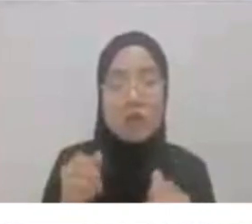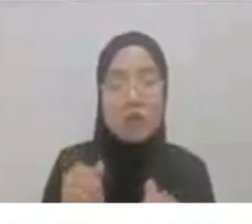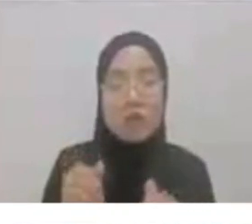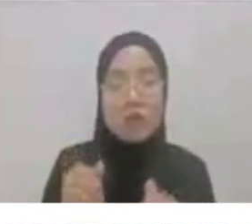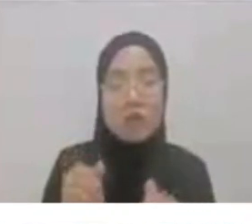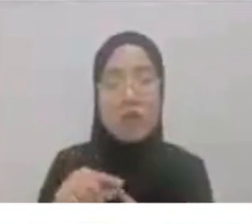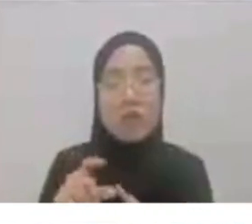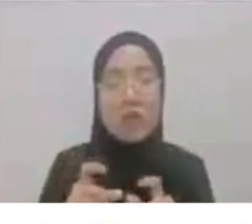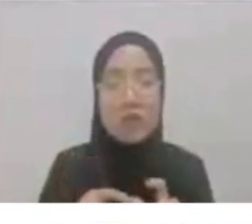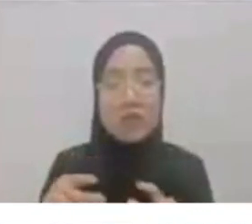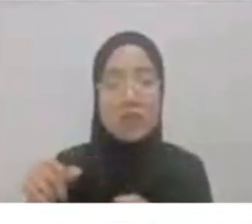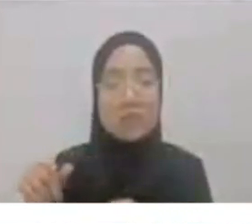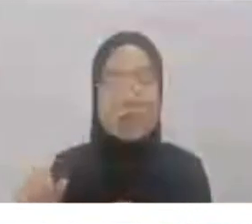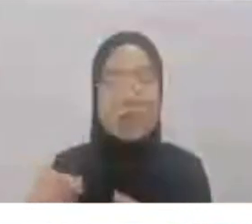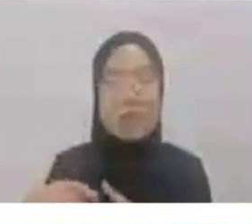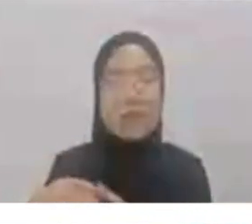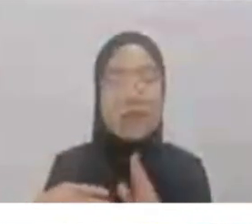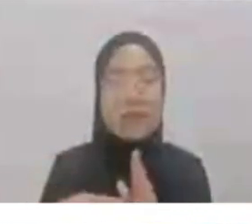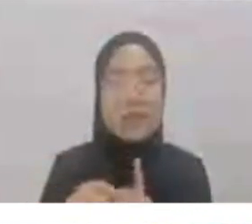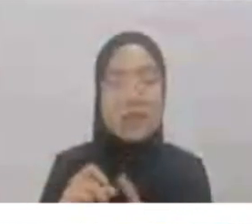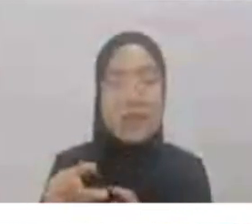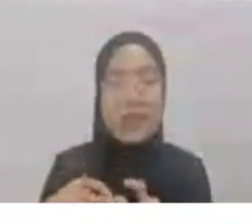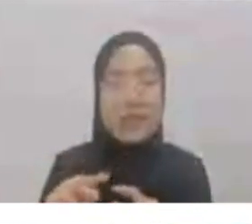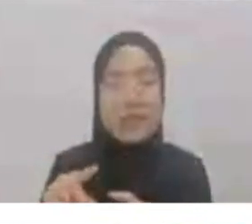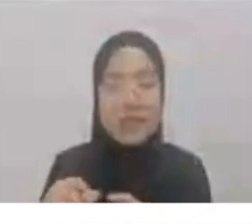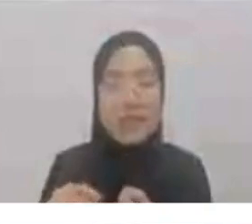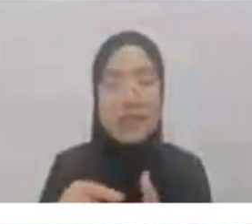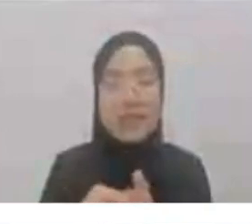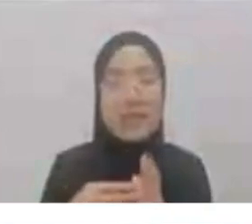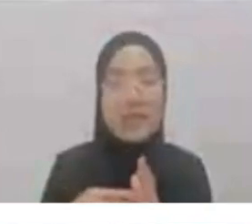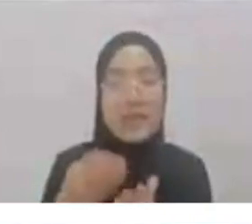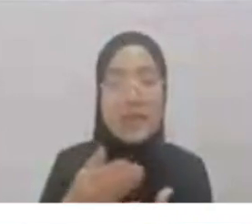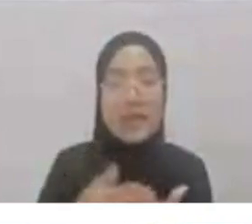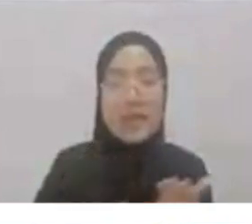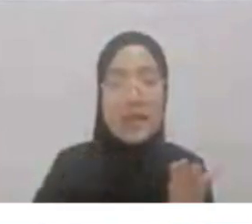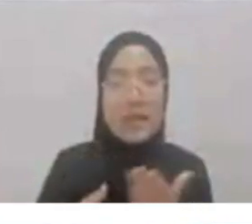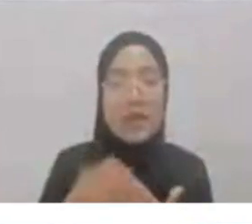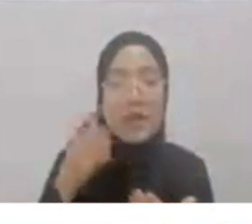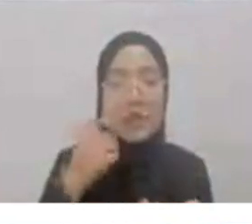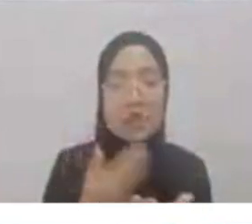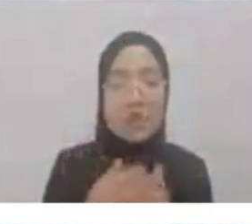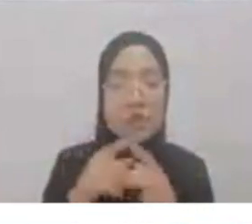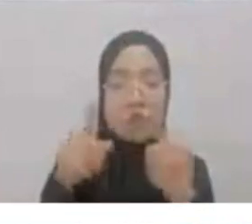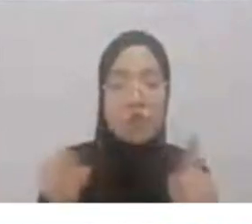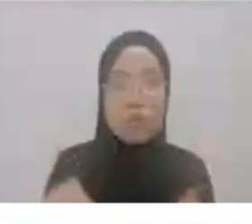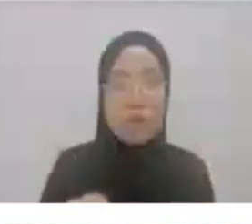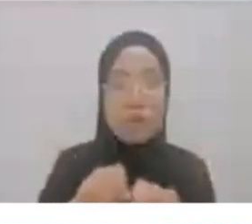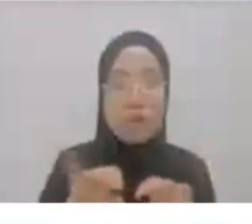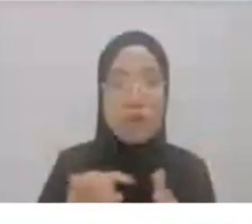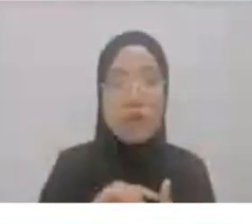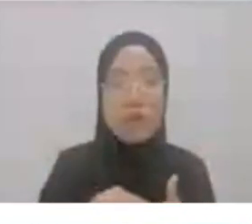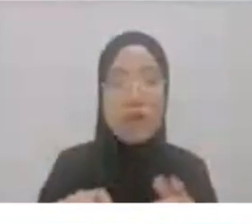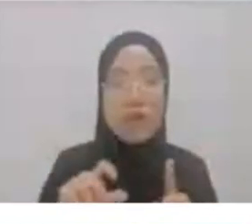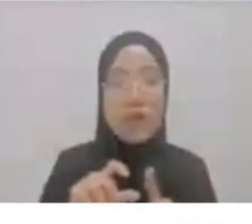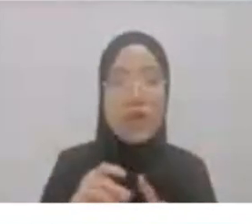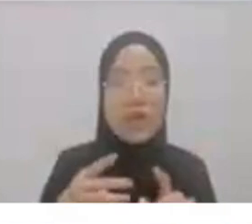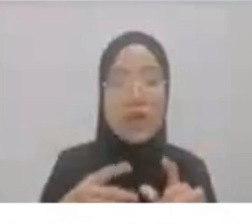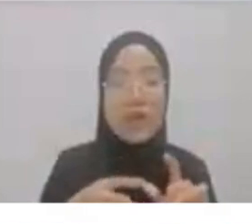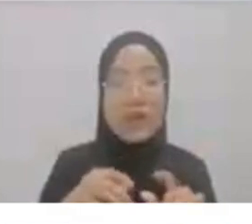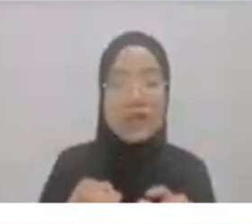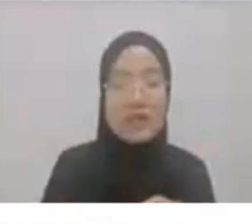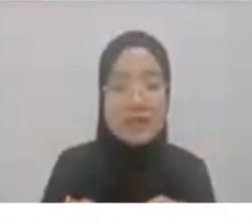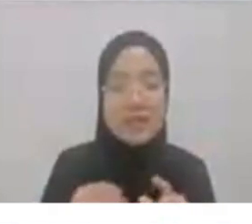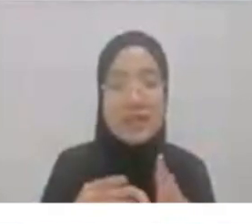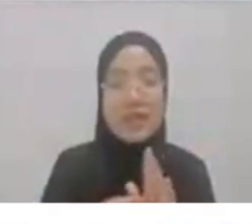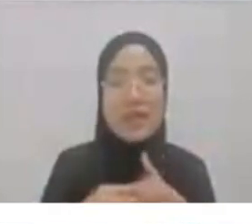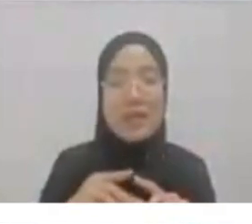Petarukan sehubungan dengan Dal tersebut P juga melampirkan bukti berupa surat penyataan atas nama Desi mariasari yang menyatakan bahwa pemilih tersebut